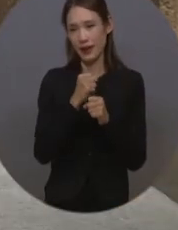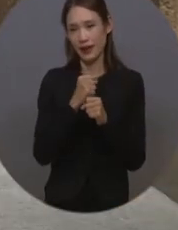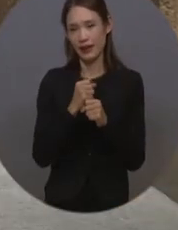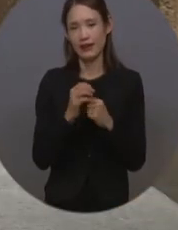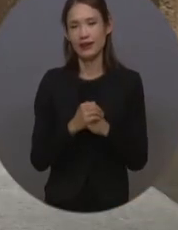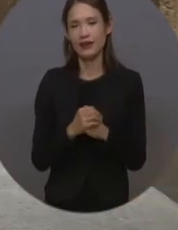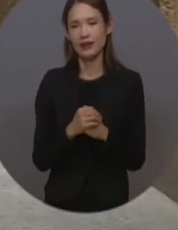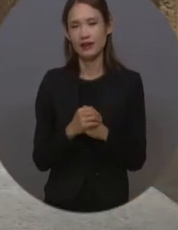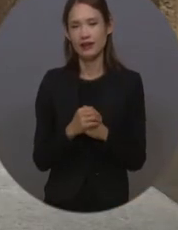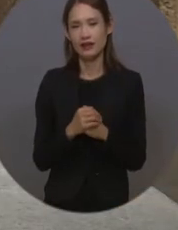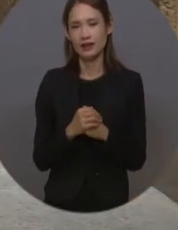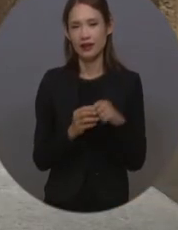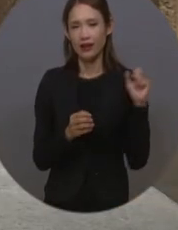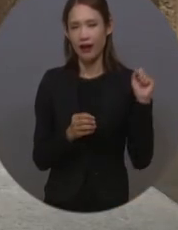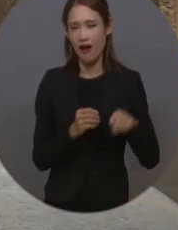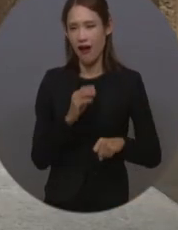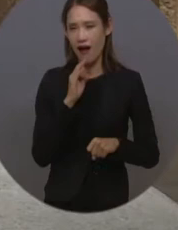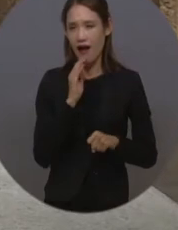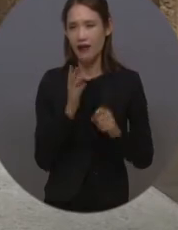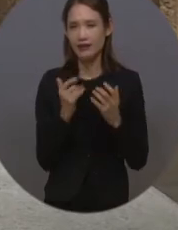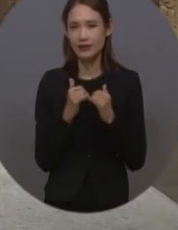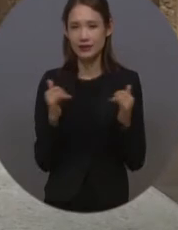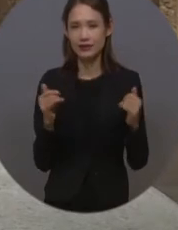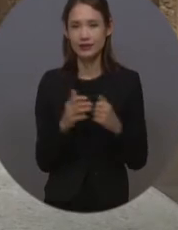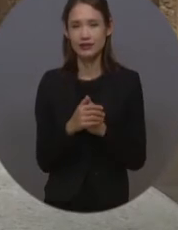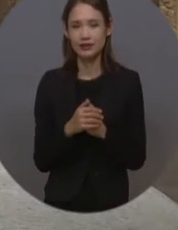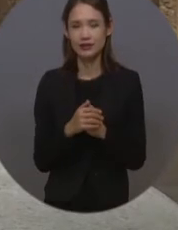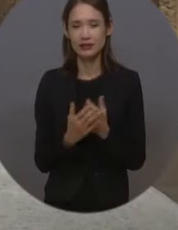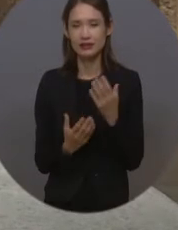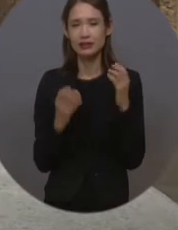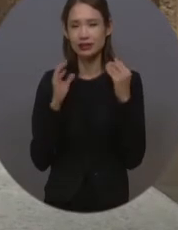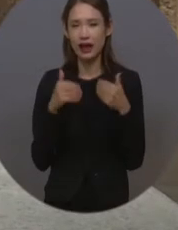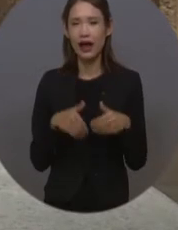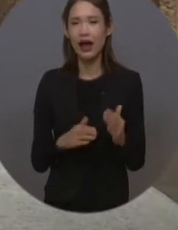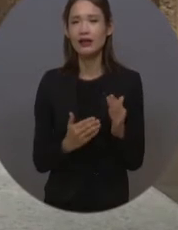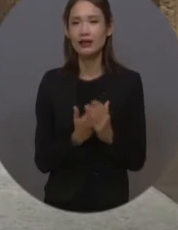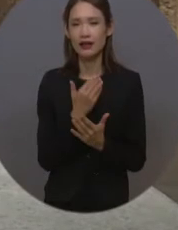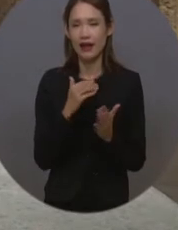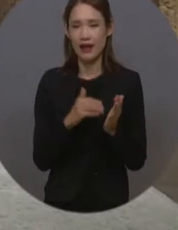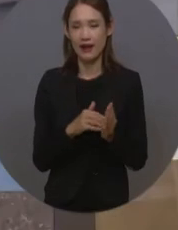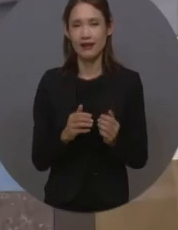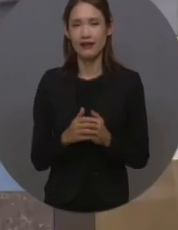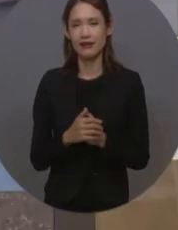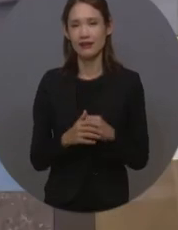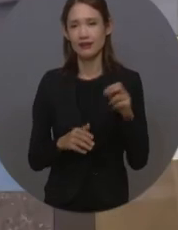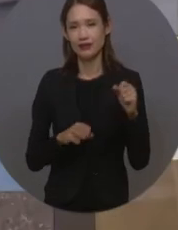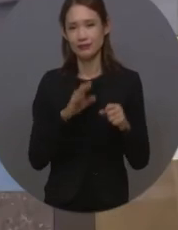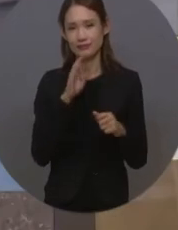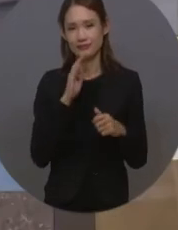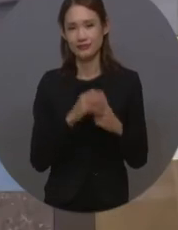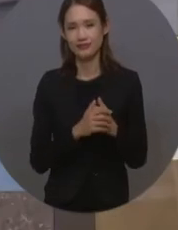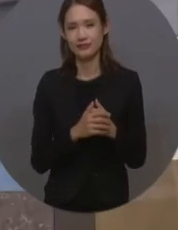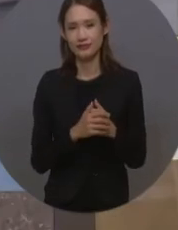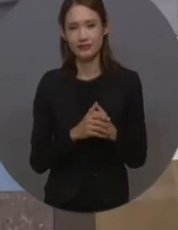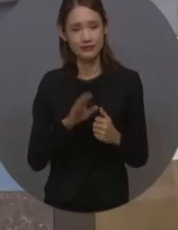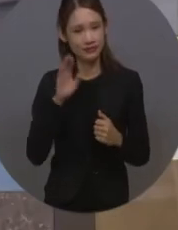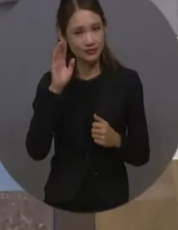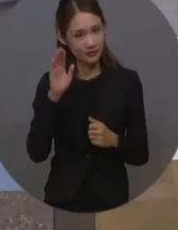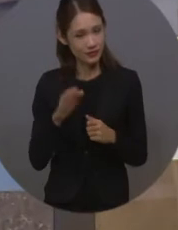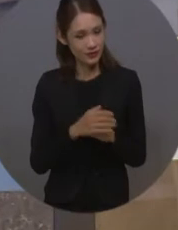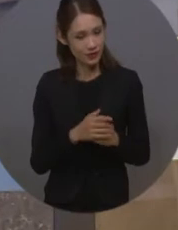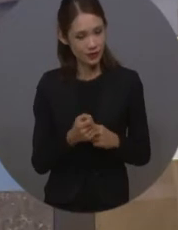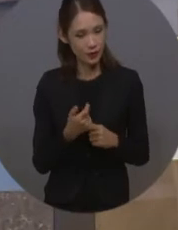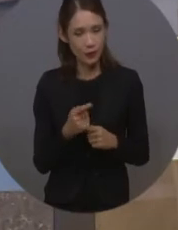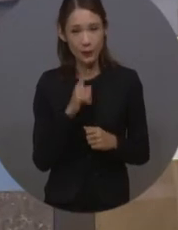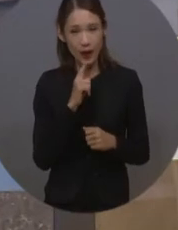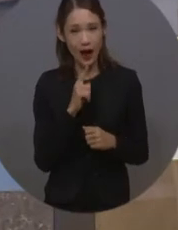아, 그렇게 또 이렇게 장인분들이 탄생을 하게 되는 거군요. 네, 맞습니다. 네, 그리고 이제 앞서 잠시